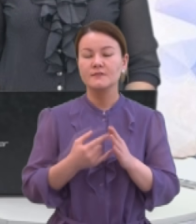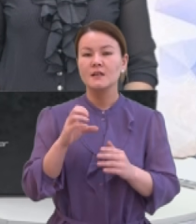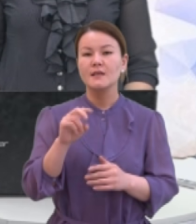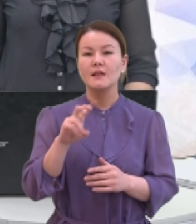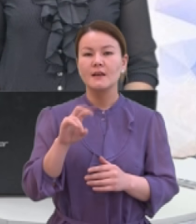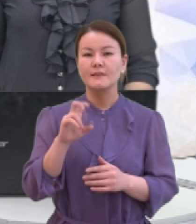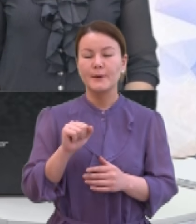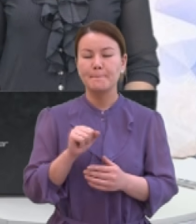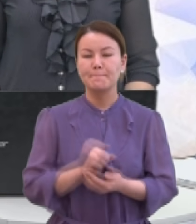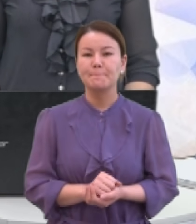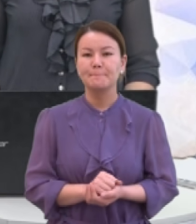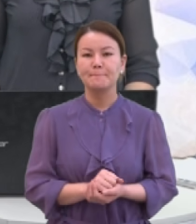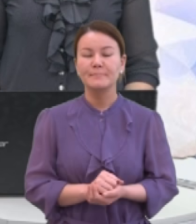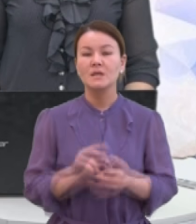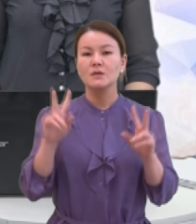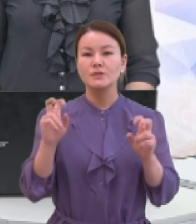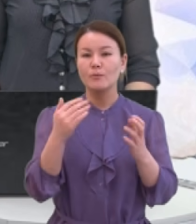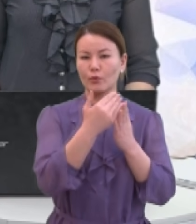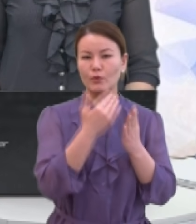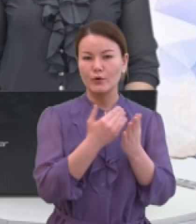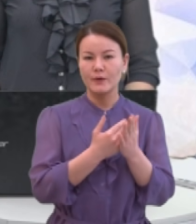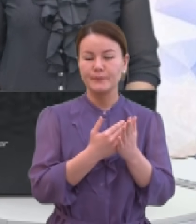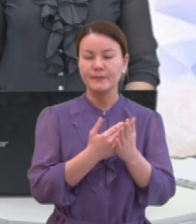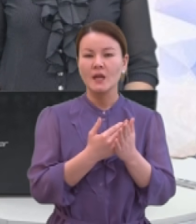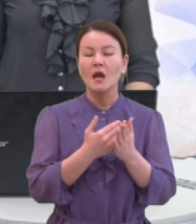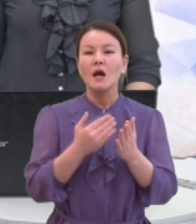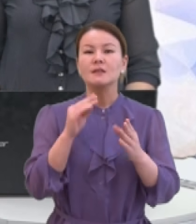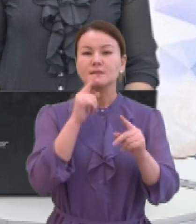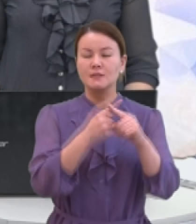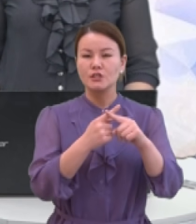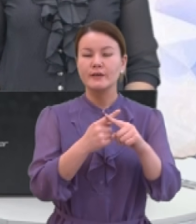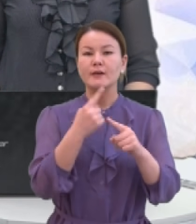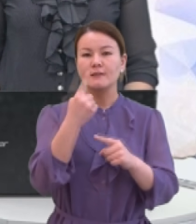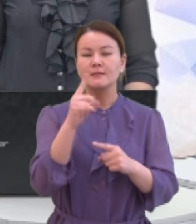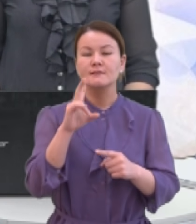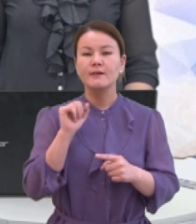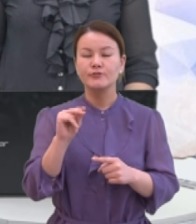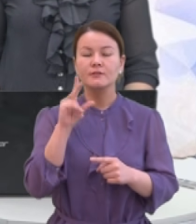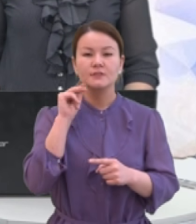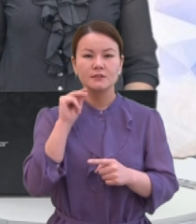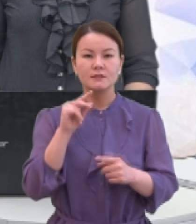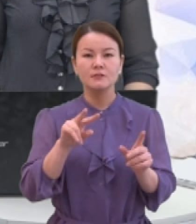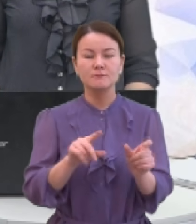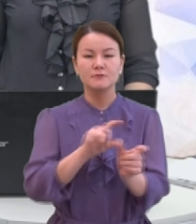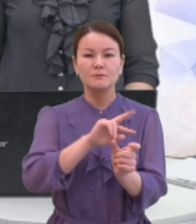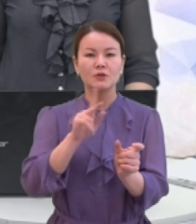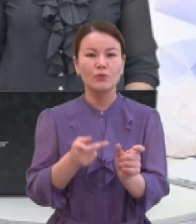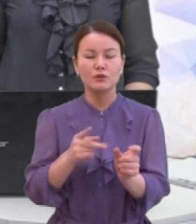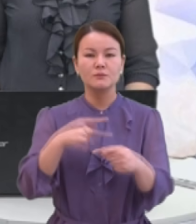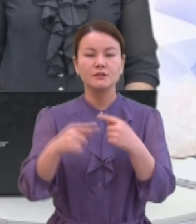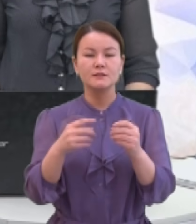владимировна тема урока сложение однозначных чисел с переходом через десяток